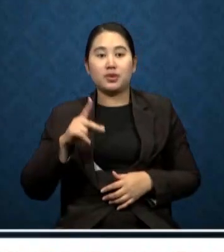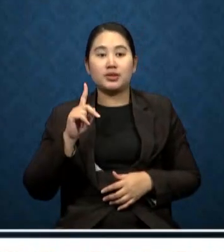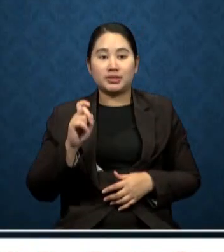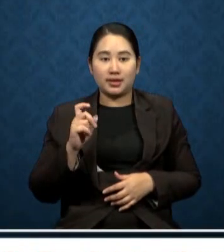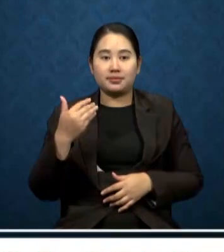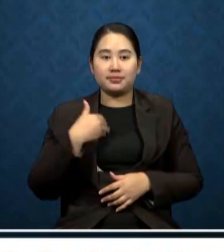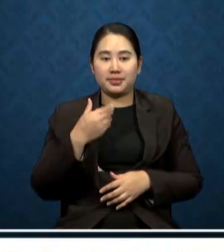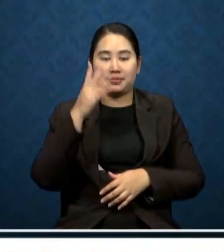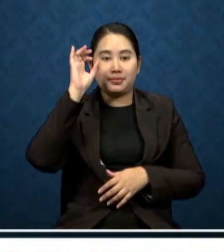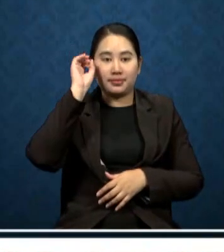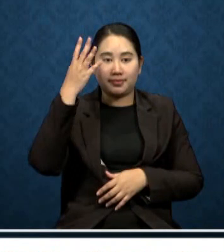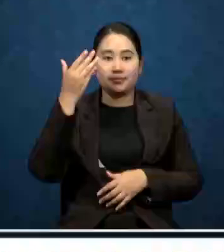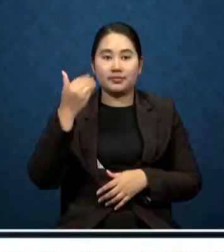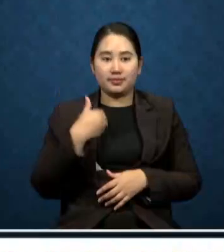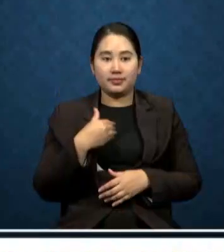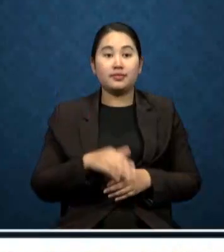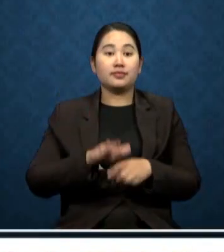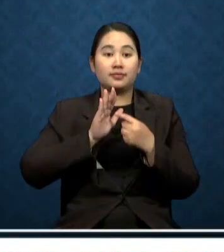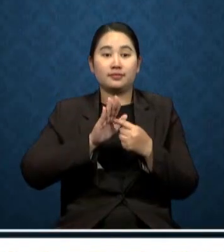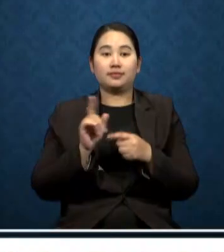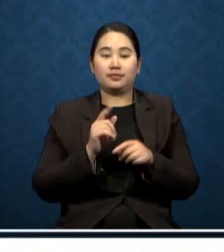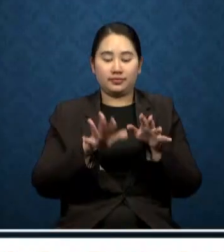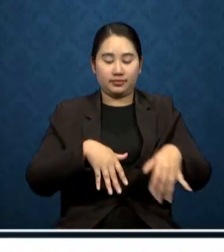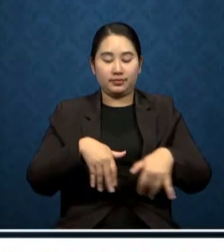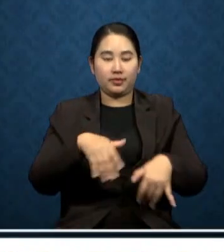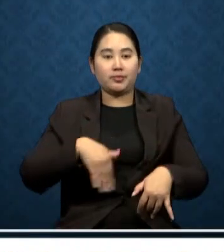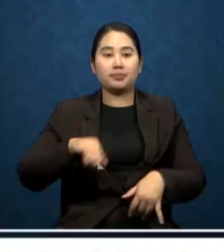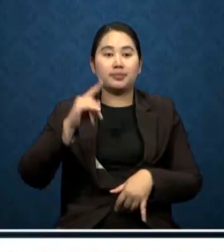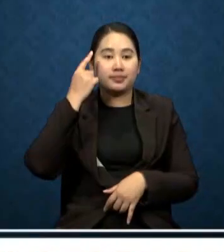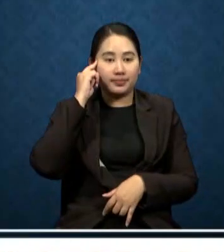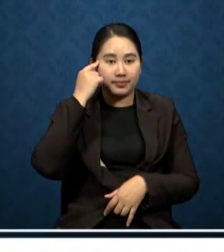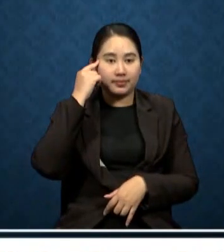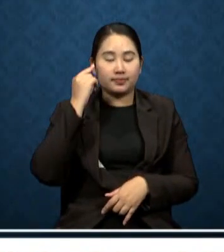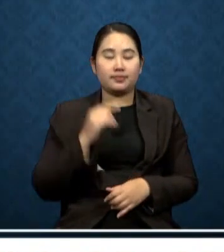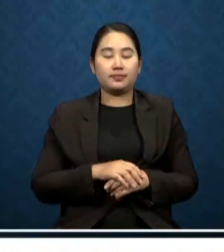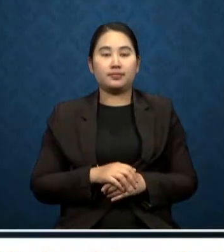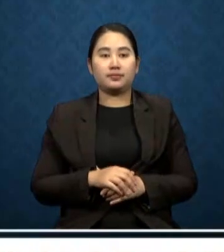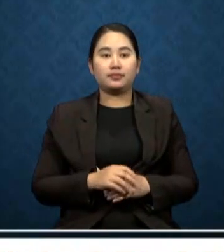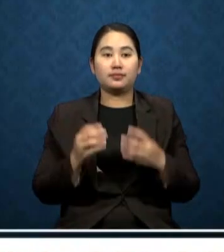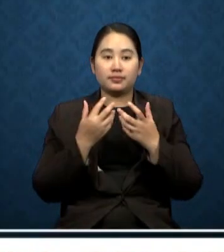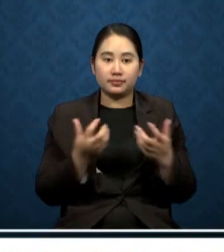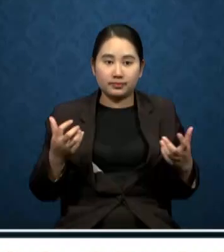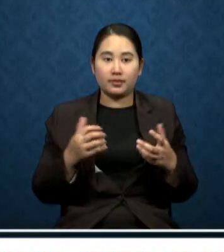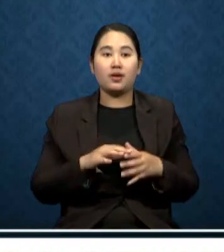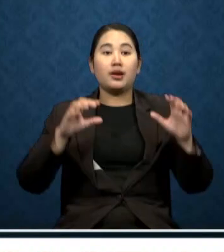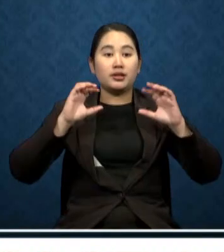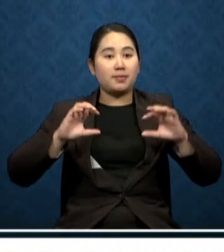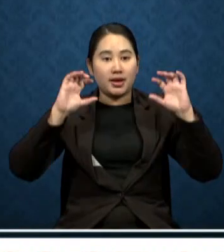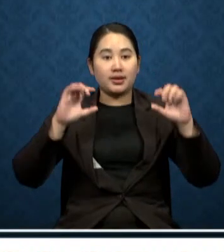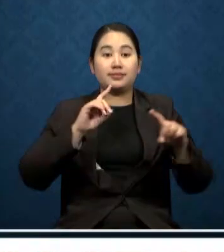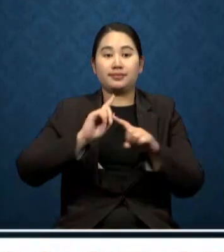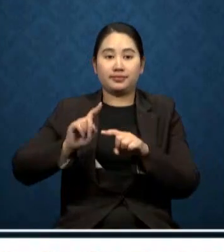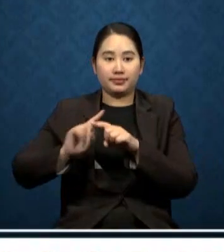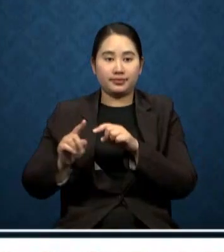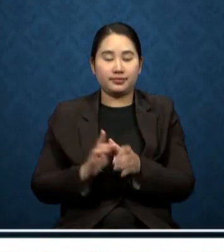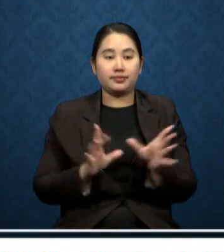ยัไมเข้าใจตเรื่องนี้อาทิเช่น พระชาชน toiก็ยไม่ซาบ พูปกะกายดี หนูงานภาคลัก็ดีนะครับที่